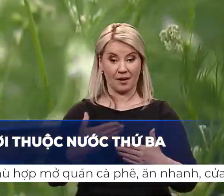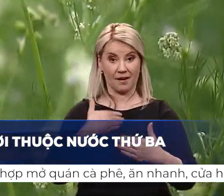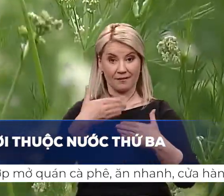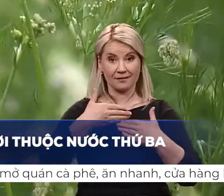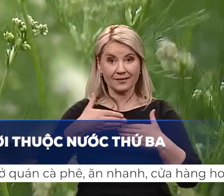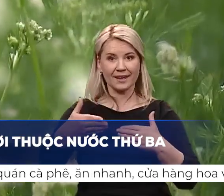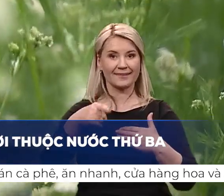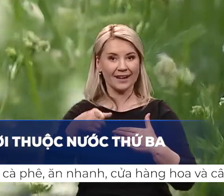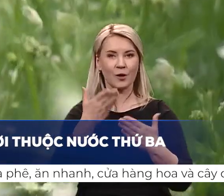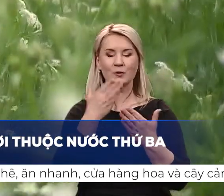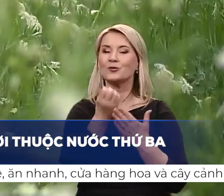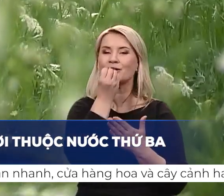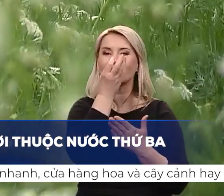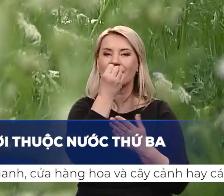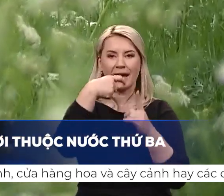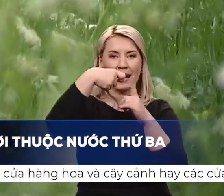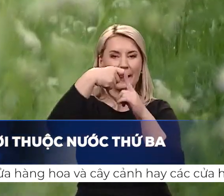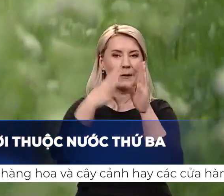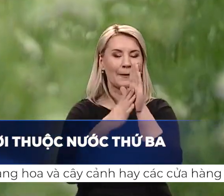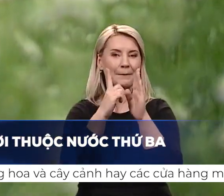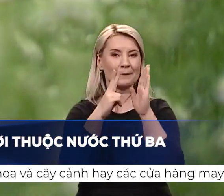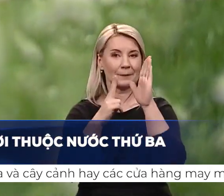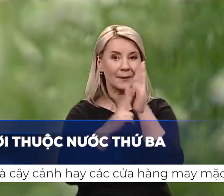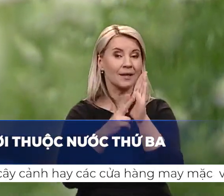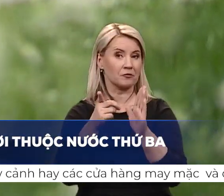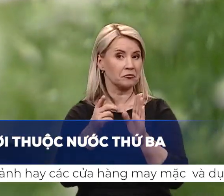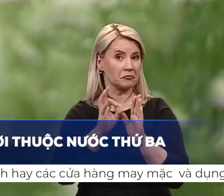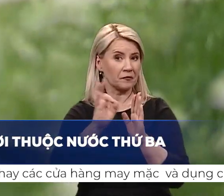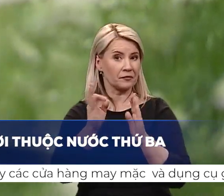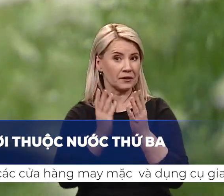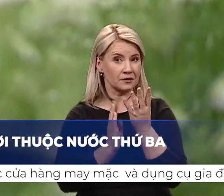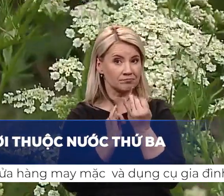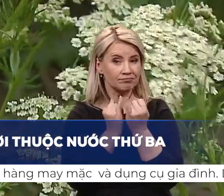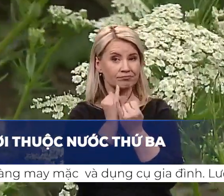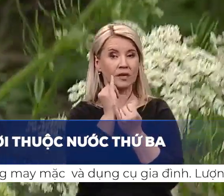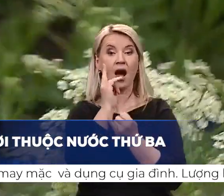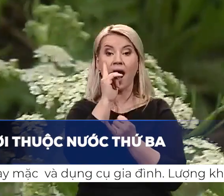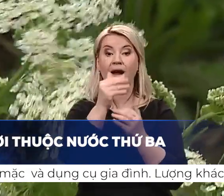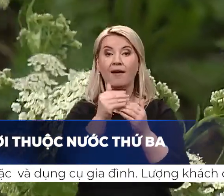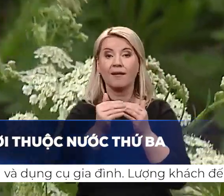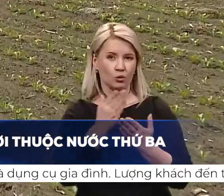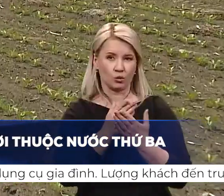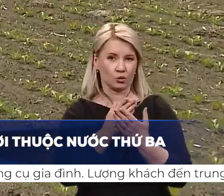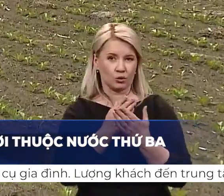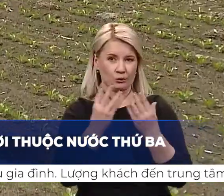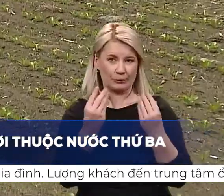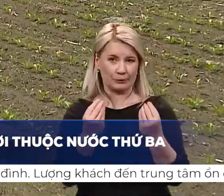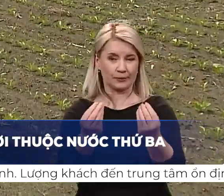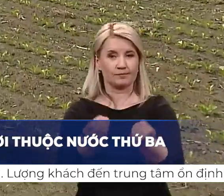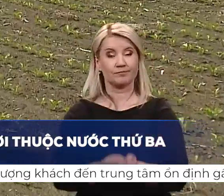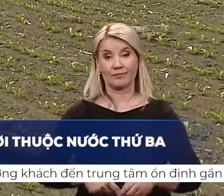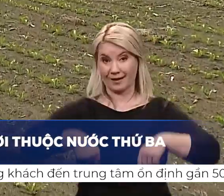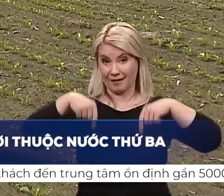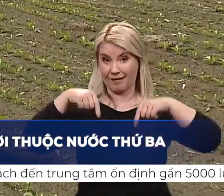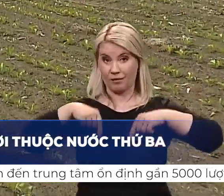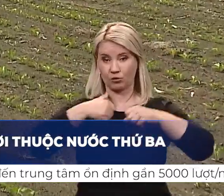thiết bị thường được thực hiện trong hoạt động nông nghiệp. Theo đề xuất sửa đổi được thông qua, đất nông nghiệp sẽ cấm bán cho chủ sở hữu từ các nước thứ ba, ngoại lệ các quốc